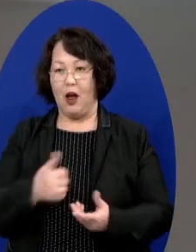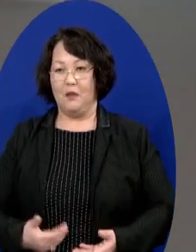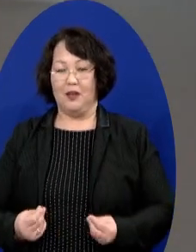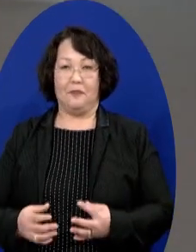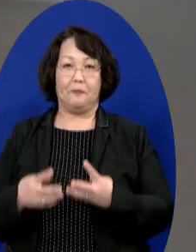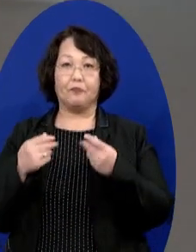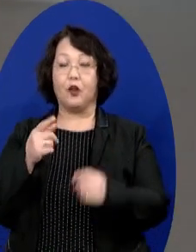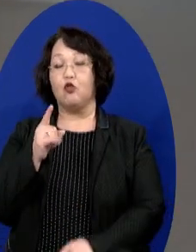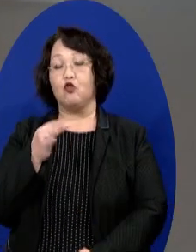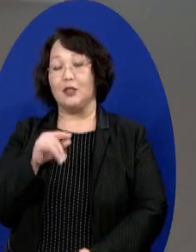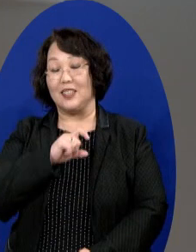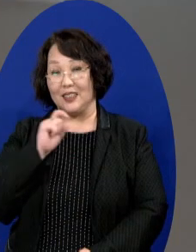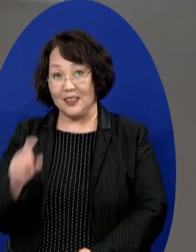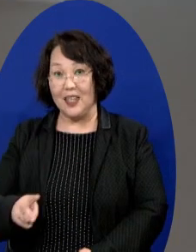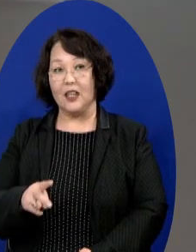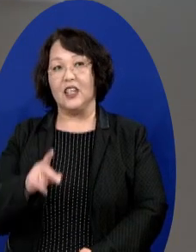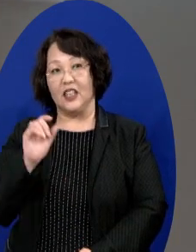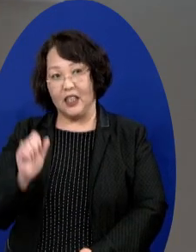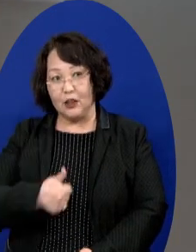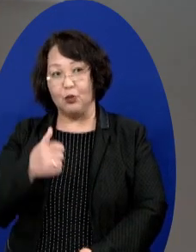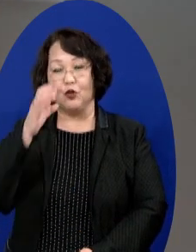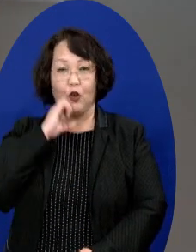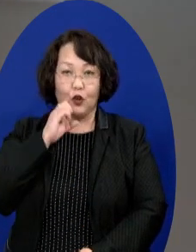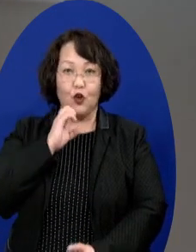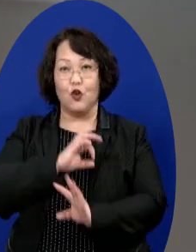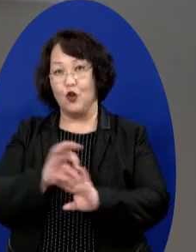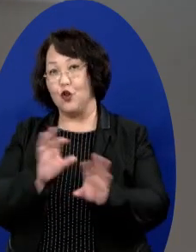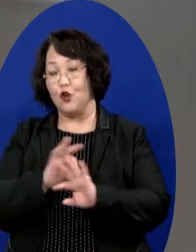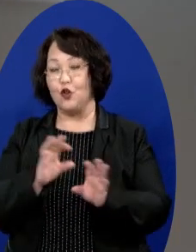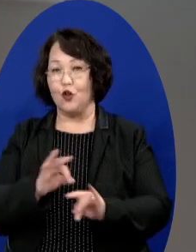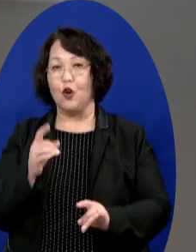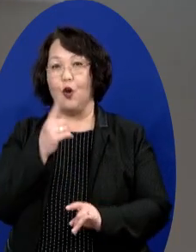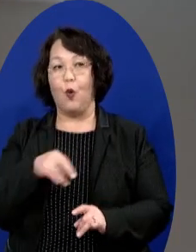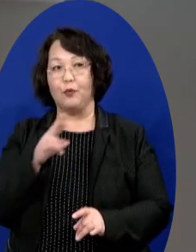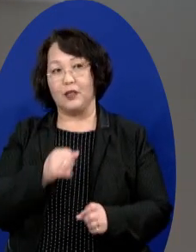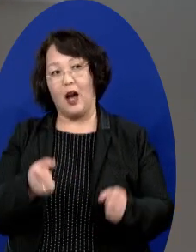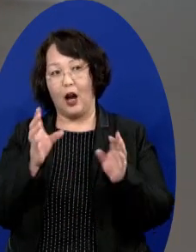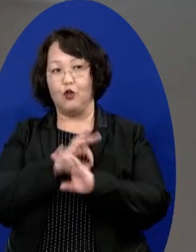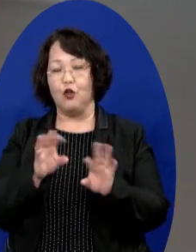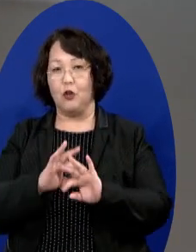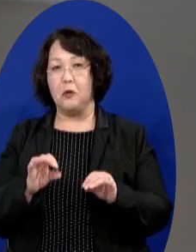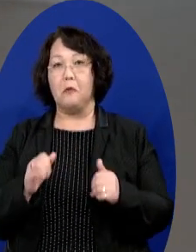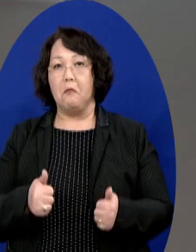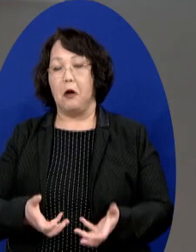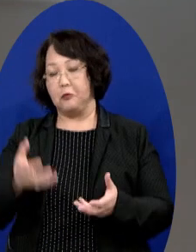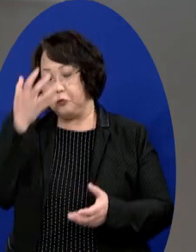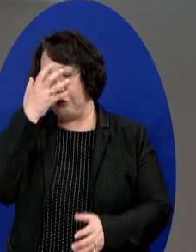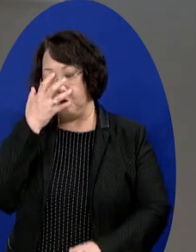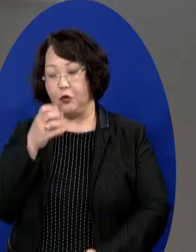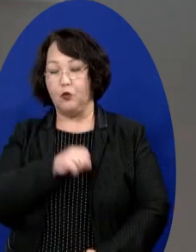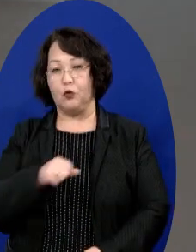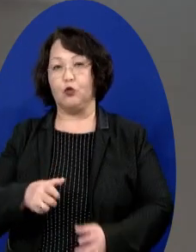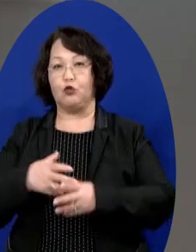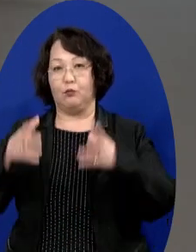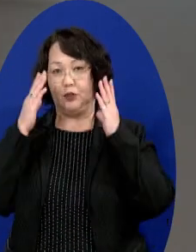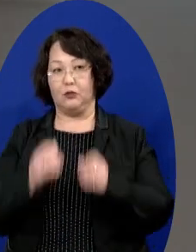улам идэвхтэй болж байна, сонирхолтой болж байна. Олон бүтээгдэхүүнүүд шинээр нэг одоо нэрвэж байгаа юм байна. Дээрээс нь яг ингээд төрийн зүгээс маш том ингээд шийдвэр